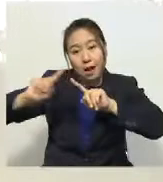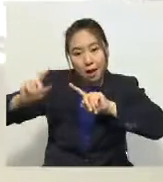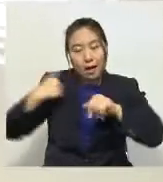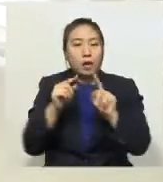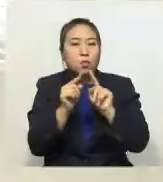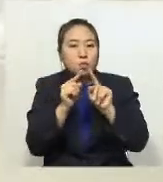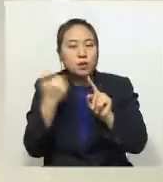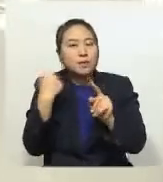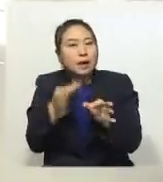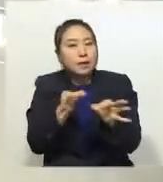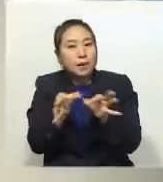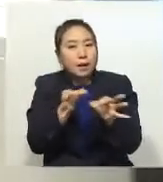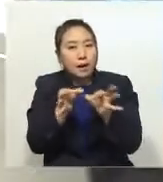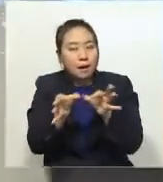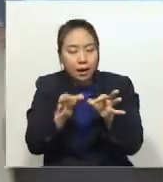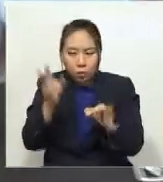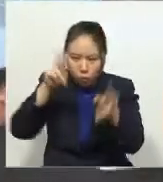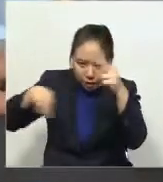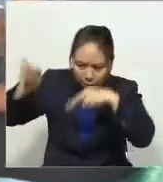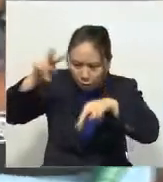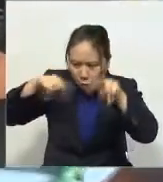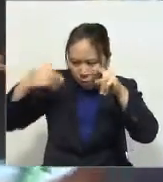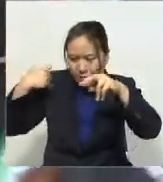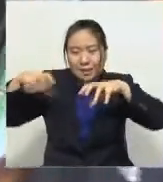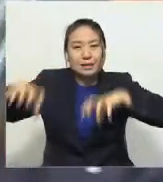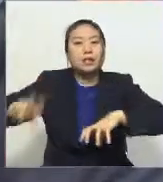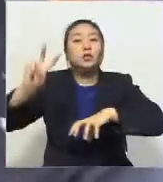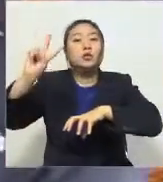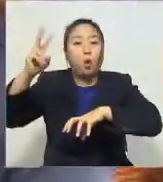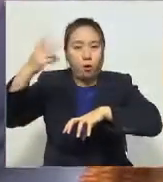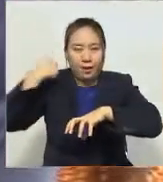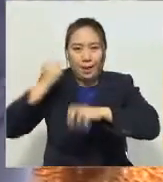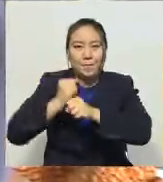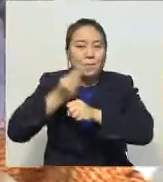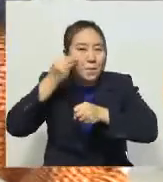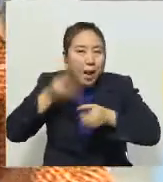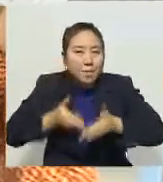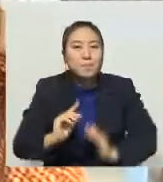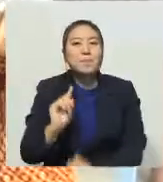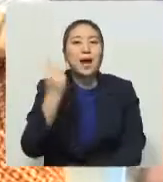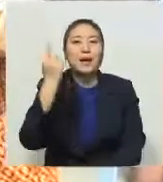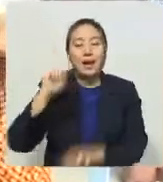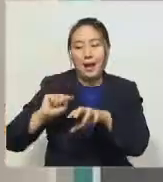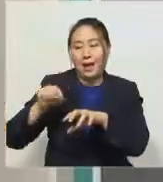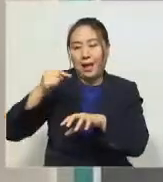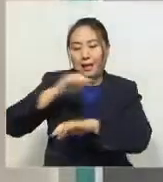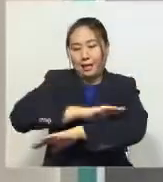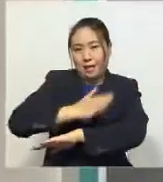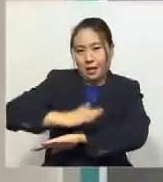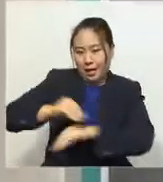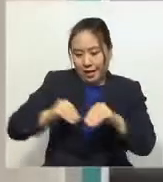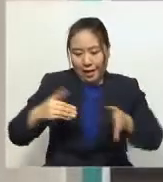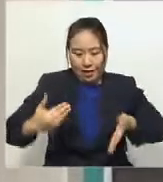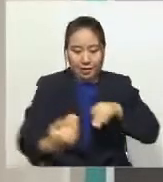การชี้แจงถึงผลการสำรวจ2พื้นที่ที่จะสร้างหมู่บ้านค่ะโดยพื้นที่แรกนะคะบริเวณสันเขาริมถนนทางหล